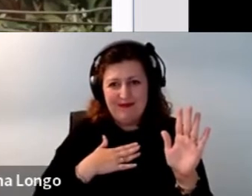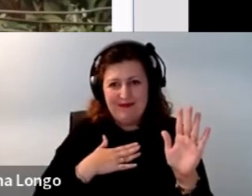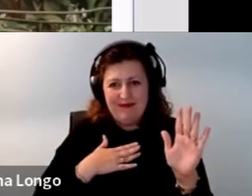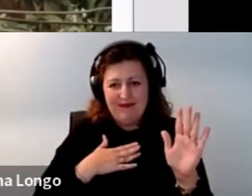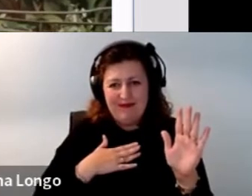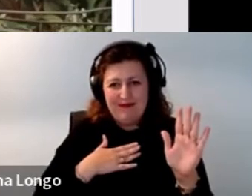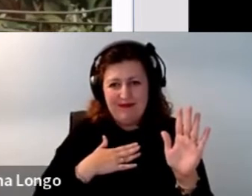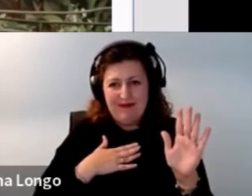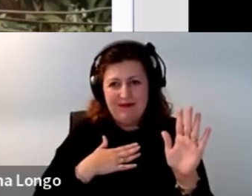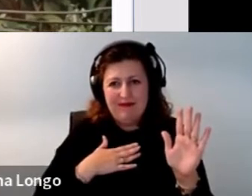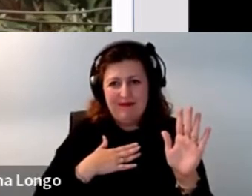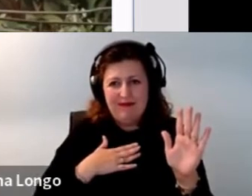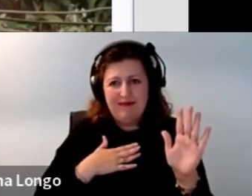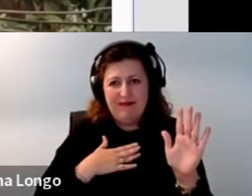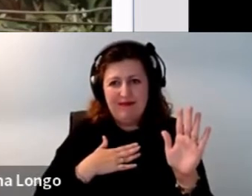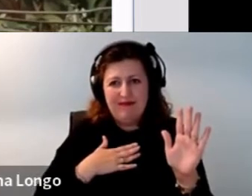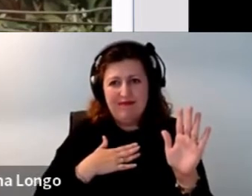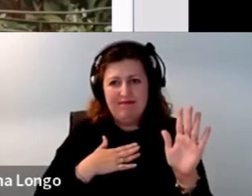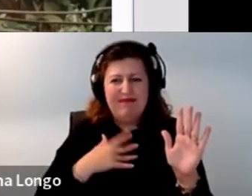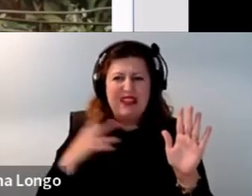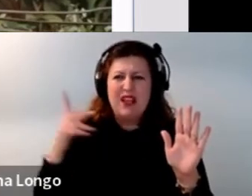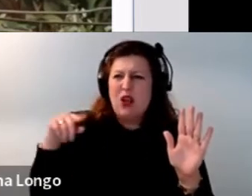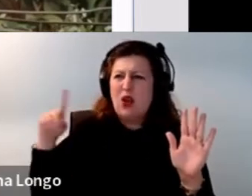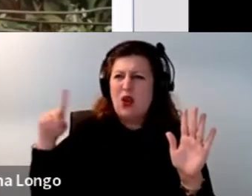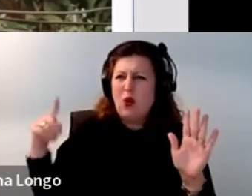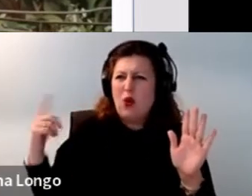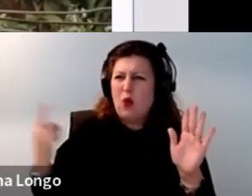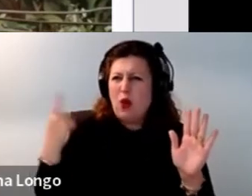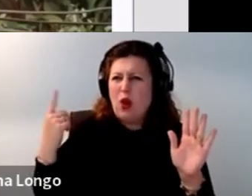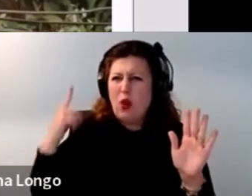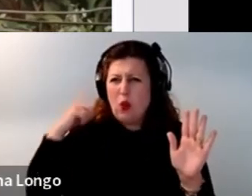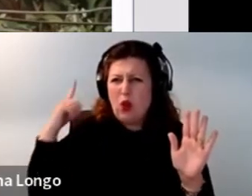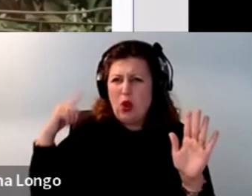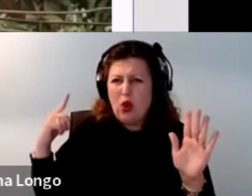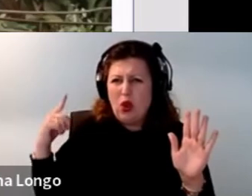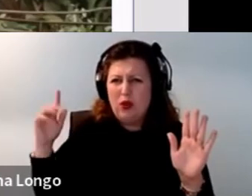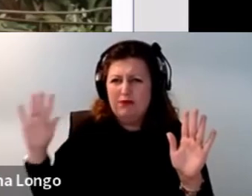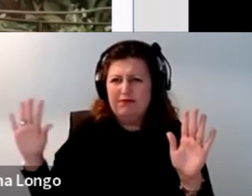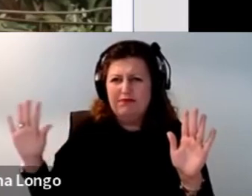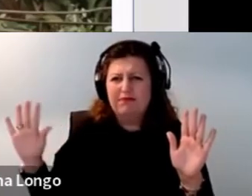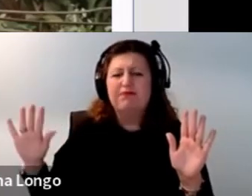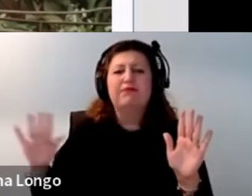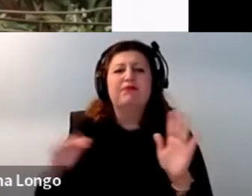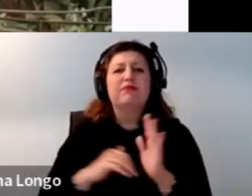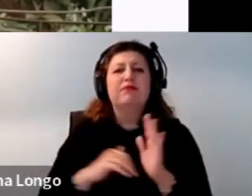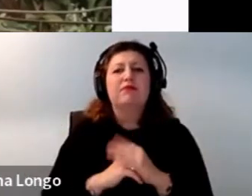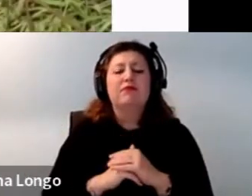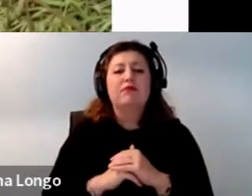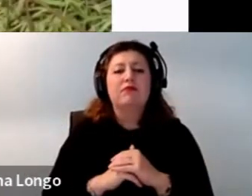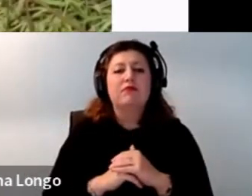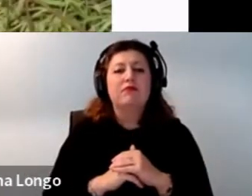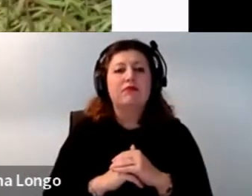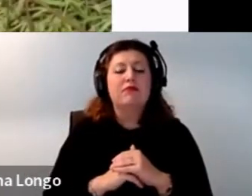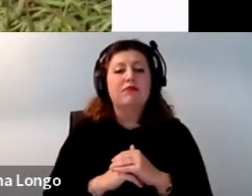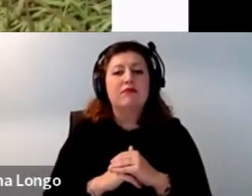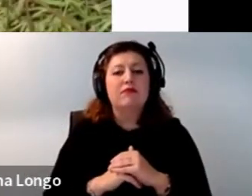Sì, con questo mi sovrappongo nel frattempo al commento, come il tema,